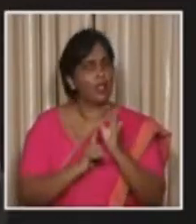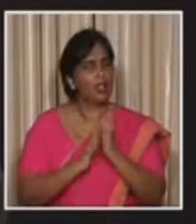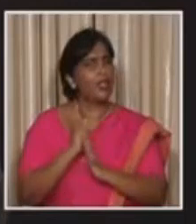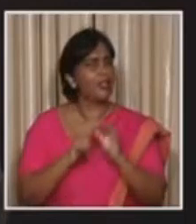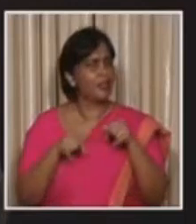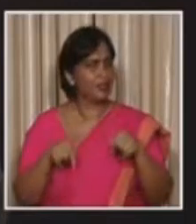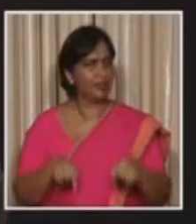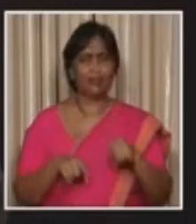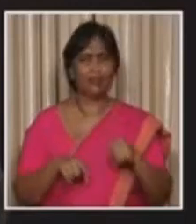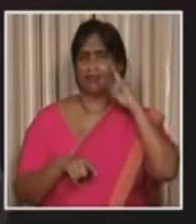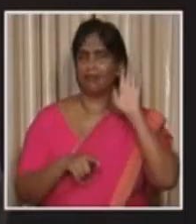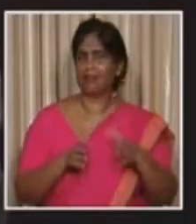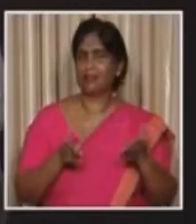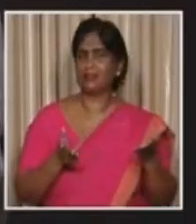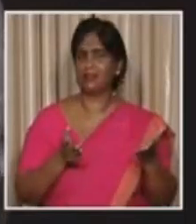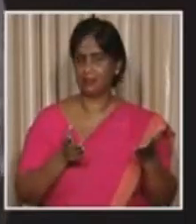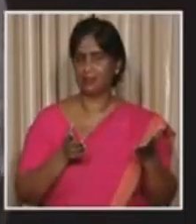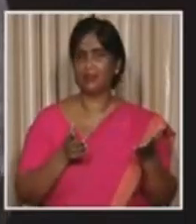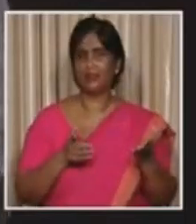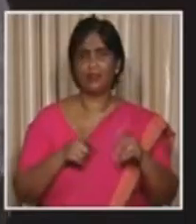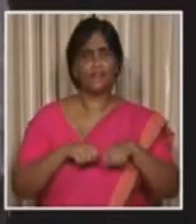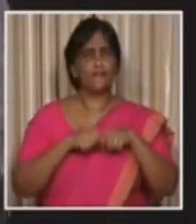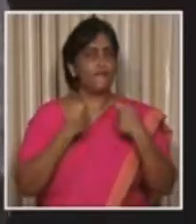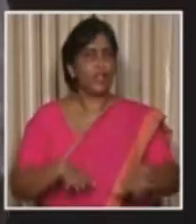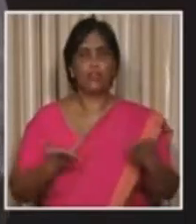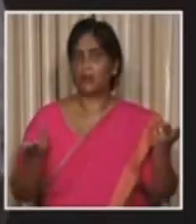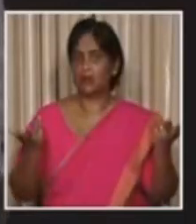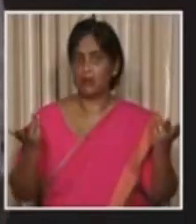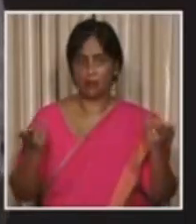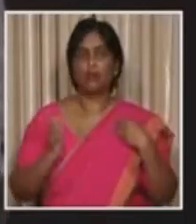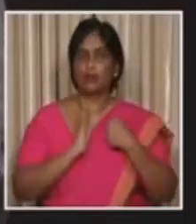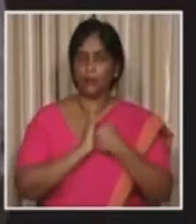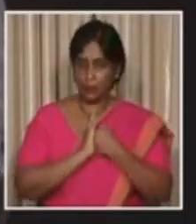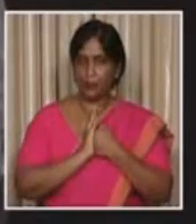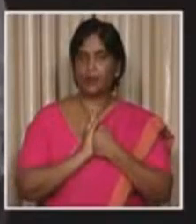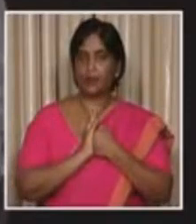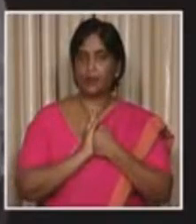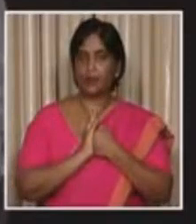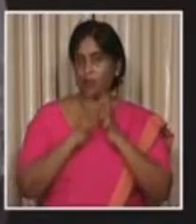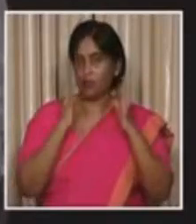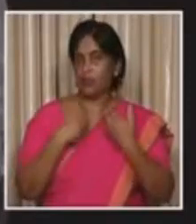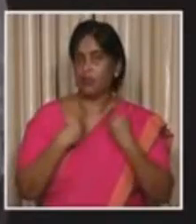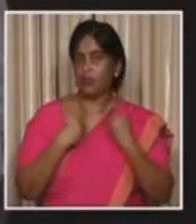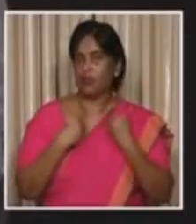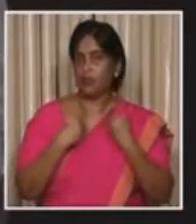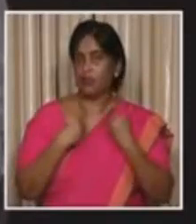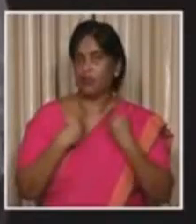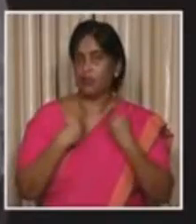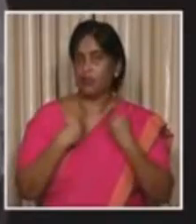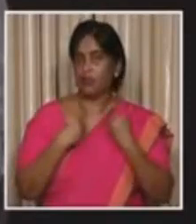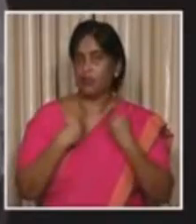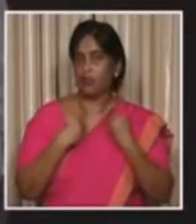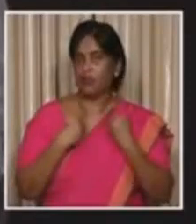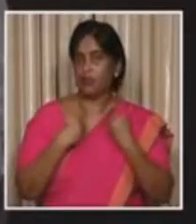පවා දැන් අනවශ්‍ය විදියට නාස්ති කරන්නේ නැහැ අපි ඒ ගෞරවය බොහෝ ඇමතිවරුන්ට අද දෙනවා